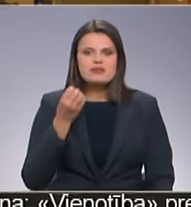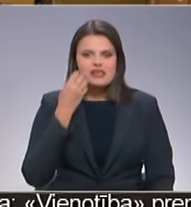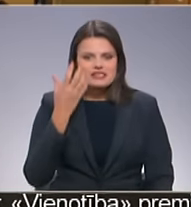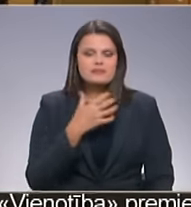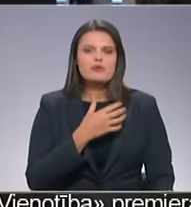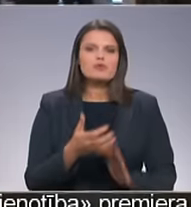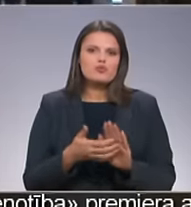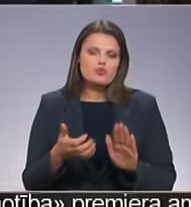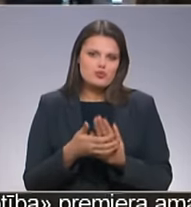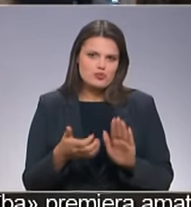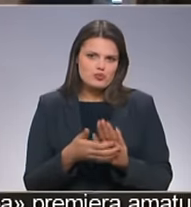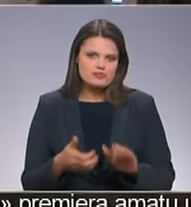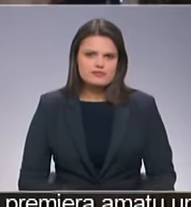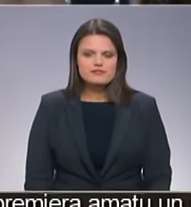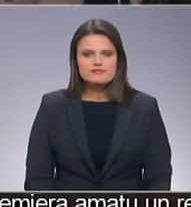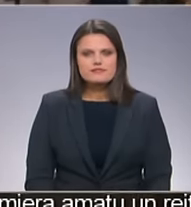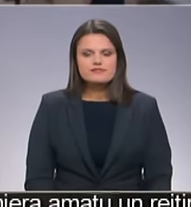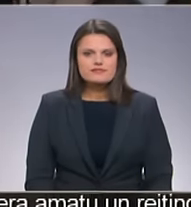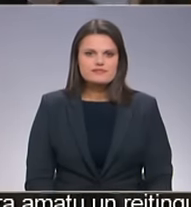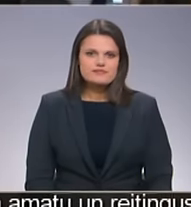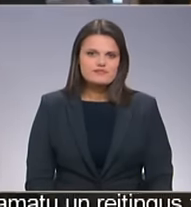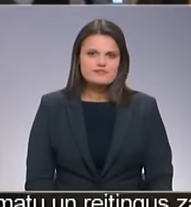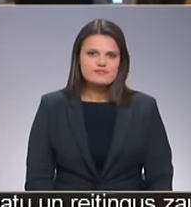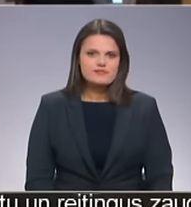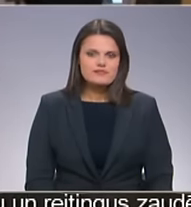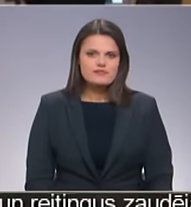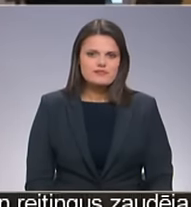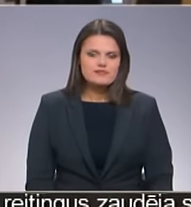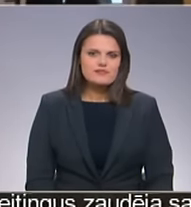izglītībai trūkst. Lāsma Zute, Andrejs Mažāns, Latgales reģionālā televīzija.